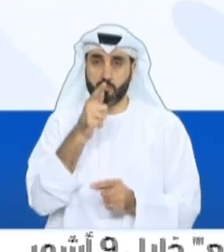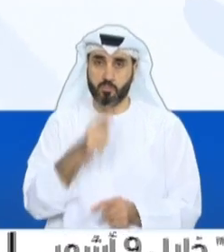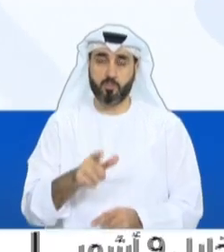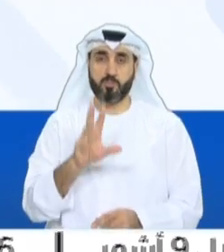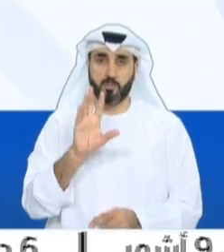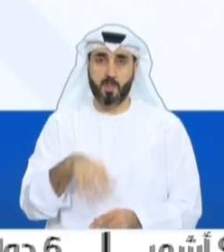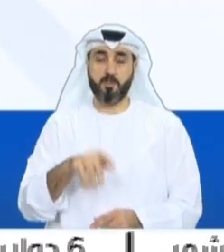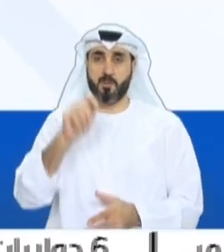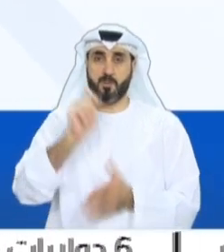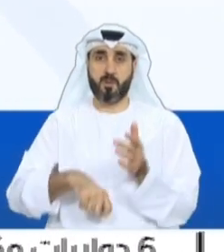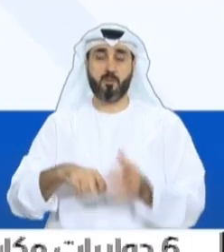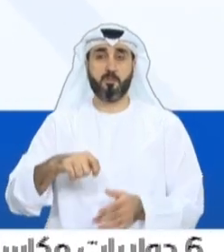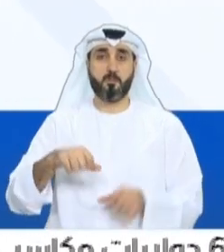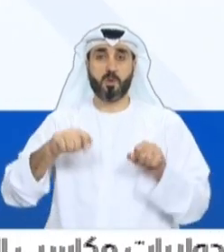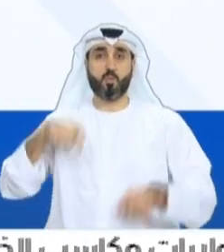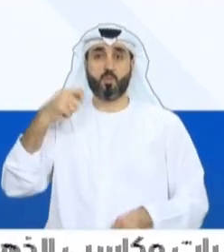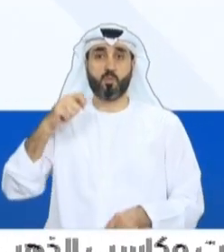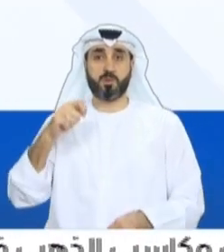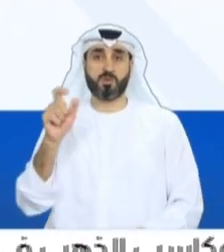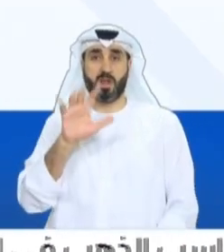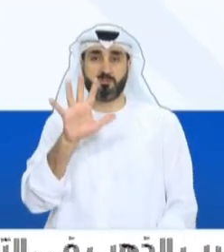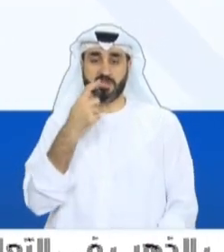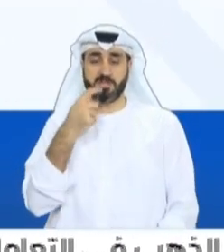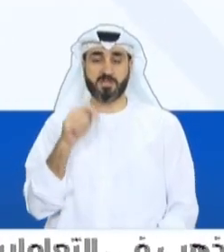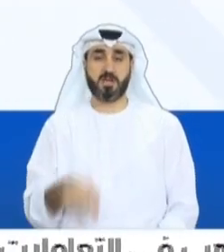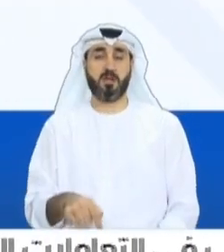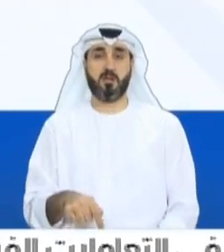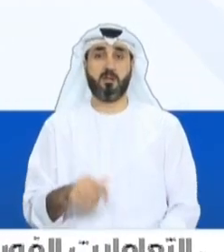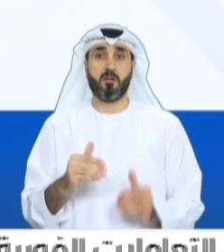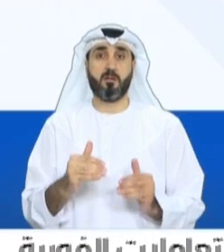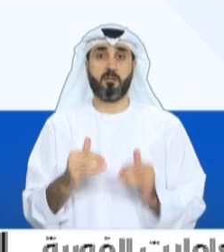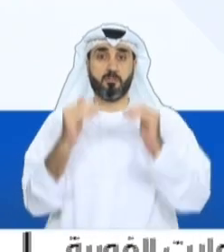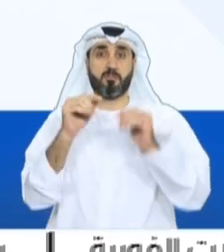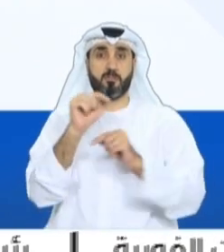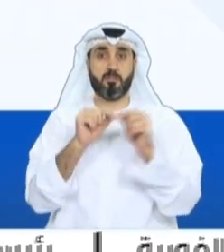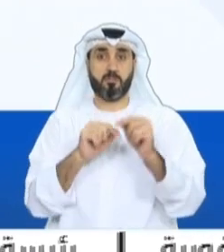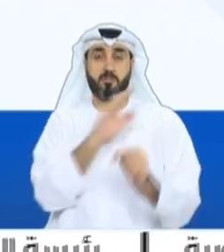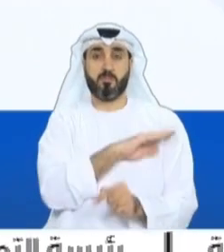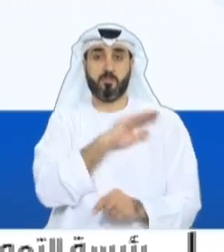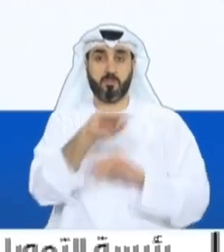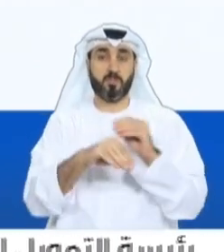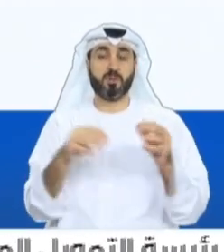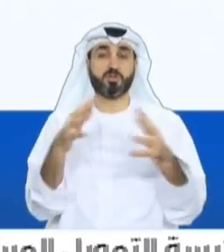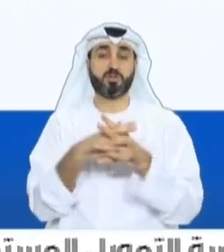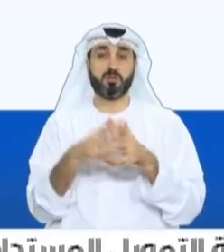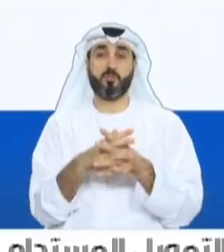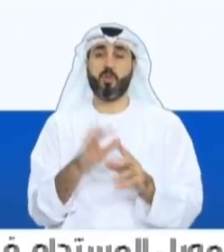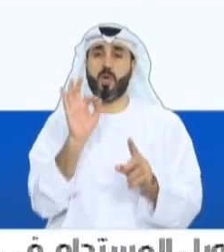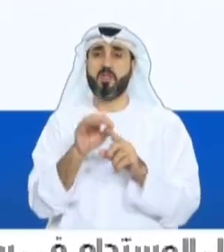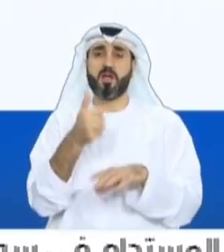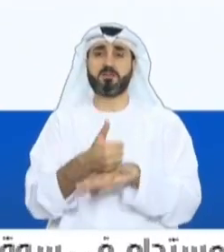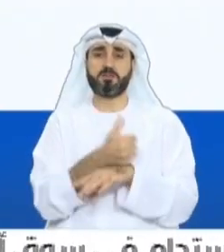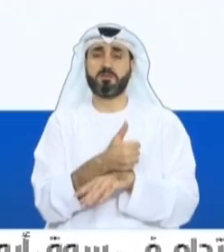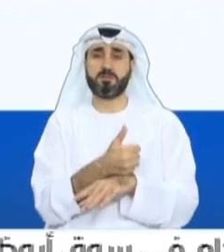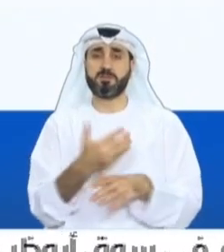صدر قرار مجلس الوزراء في شهر مايو السنة هذه بخصوص رفع نسبة التوطين شركات القطاع الخاص، وكان الهدف الأساسي منه